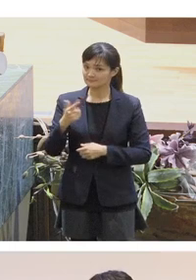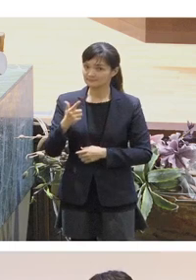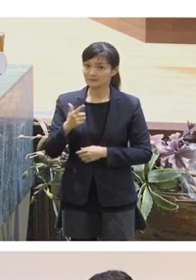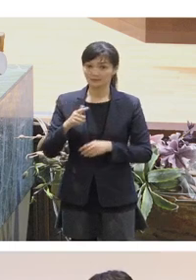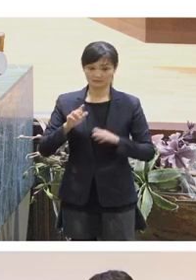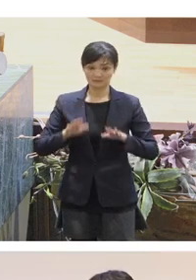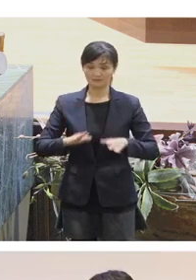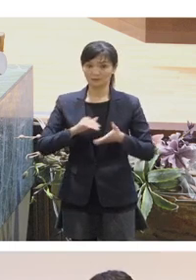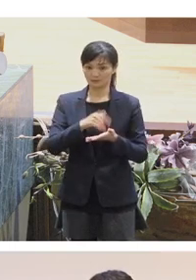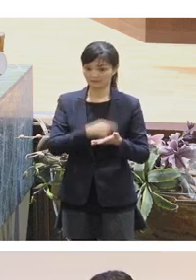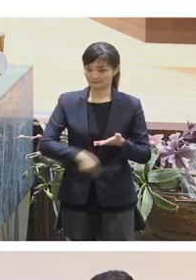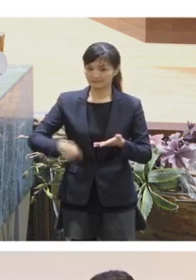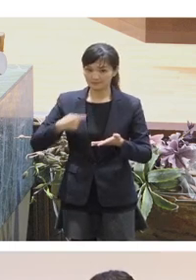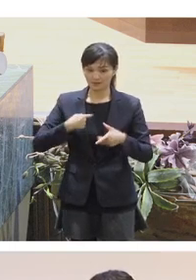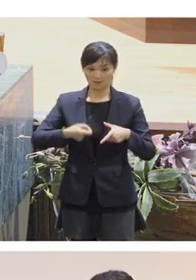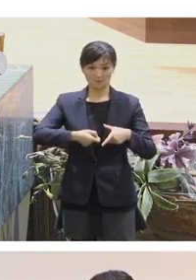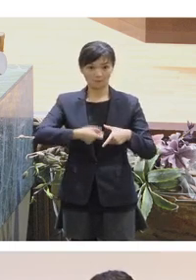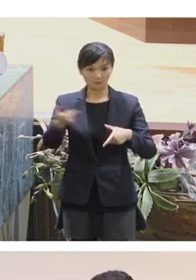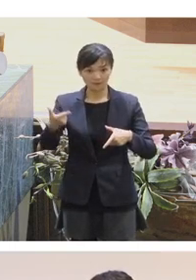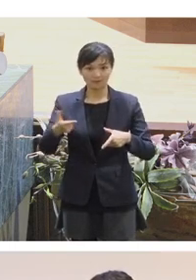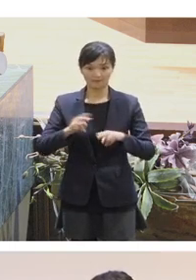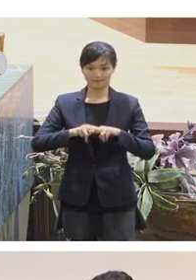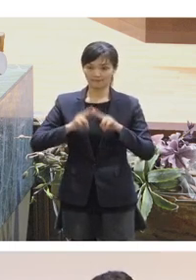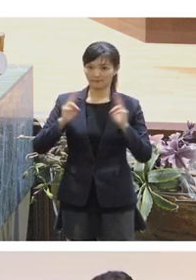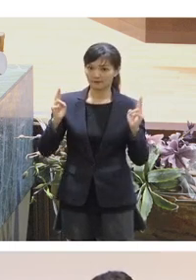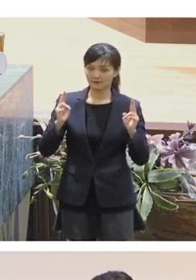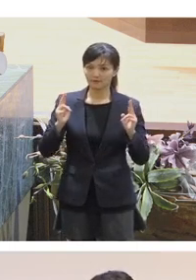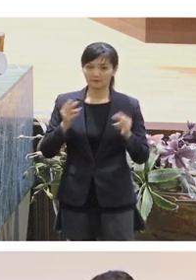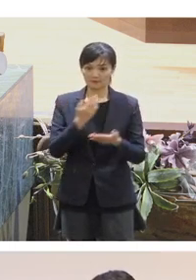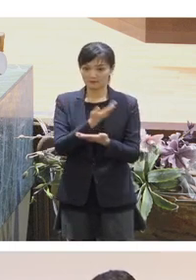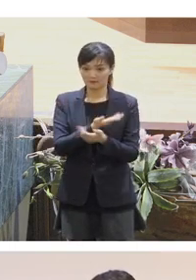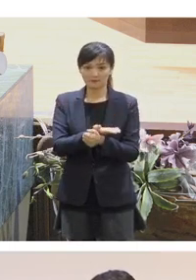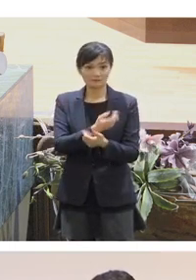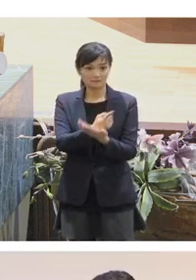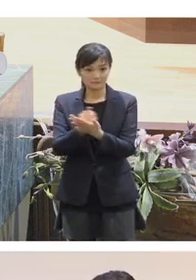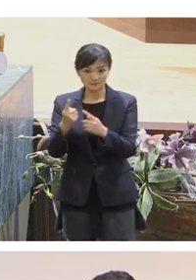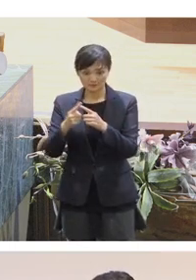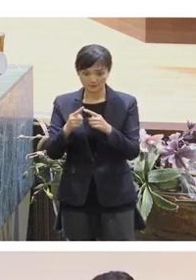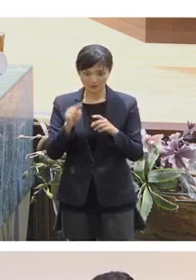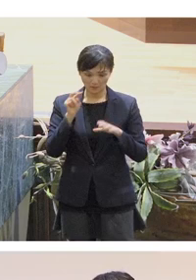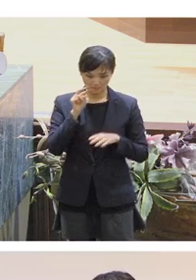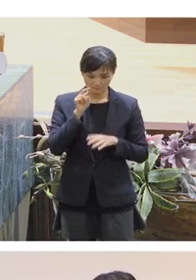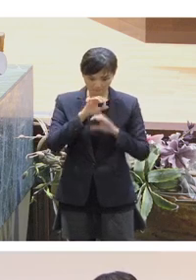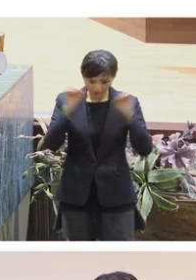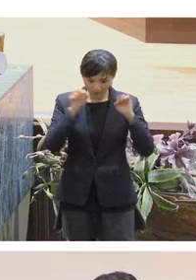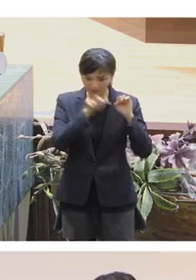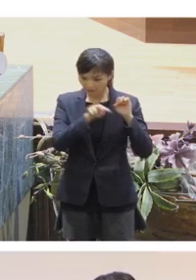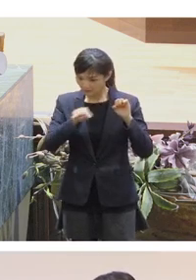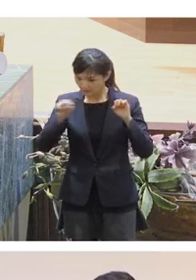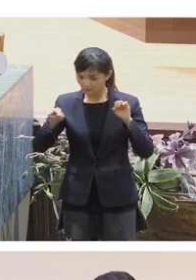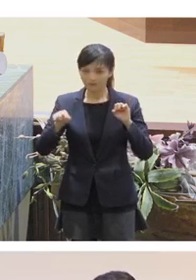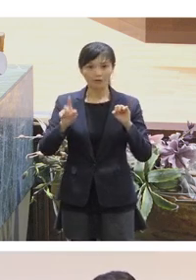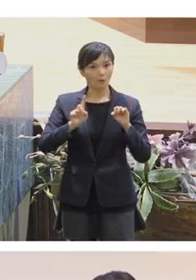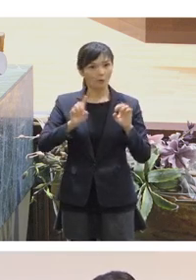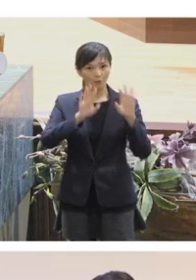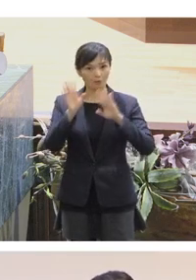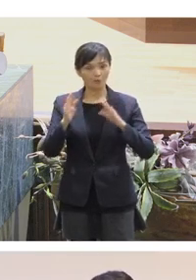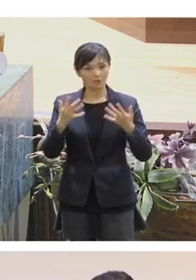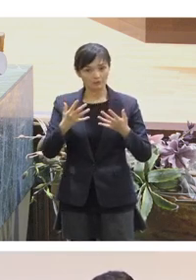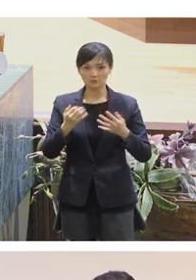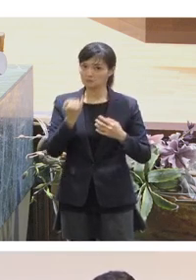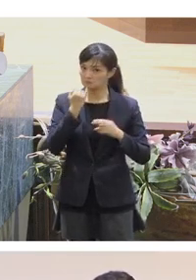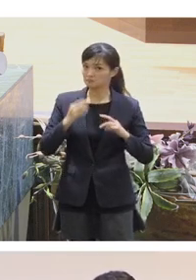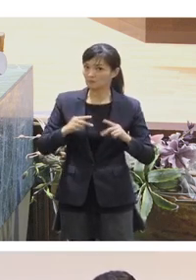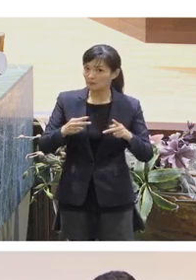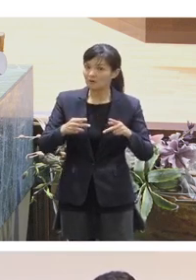之后可以让大家可以去看到里面有什么样的问题，或是怎么样做得更好。 OK， 所以确实可能会有一些改变，而且